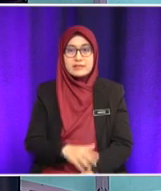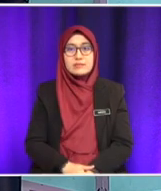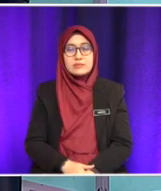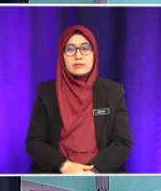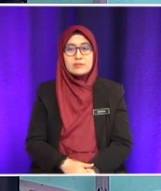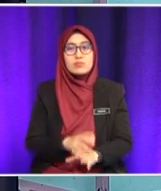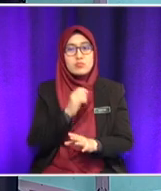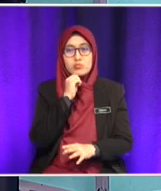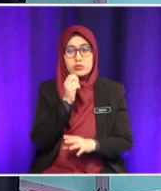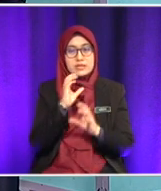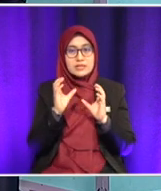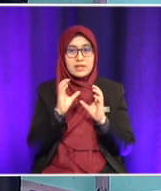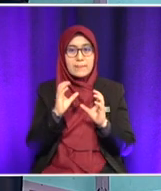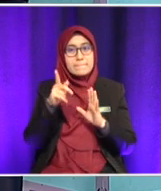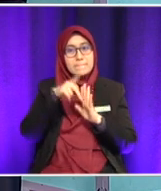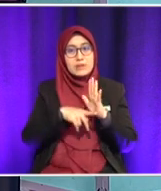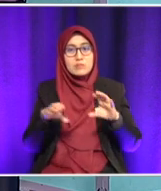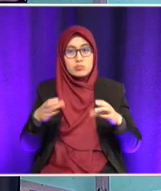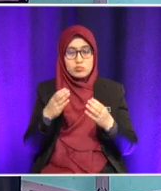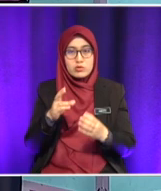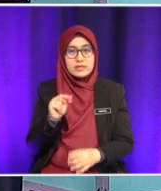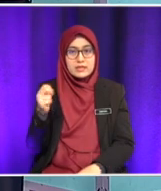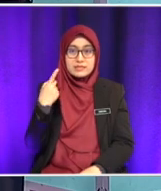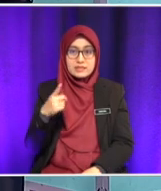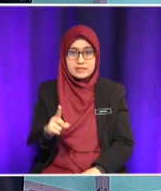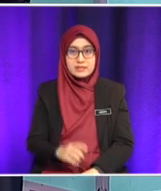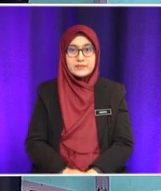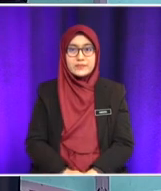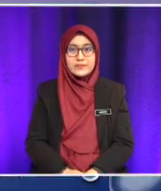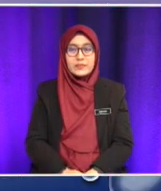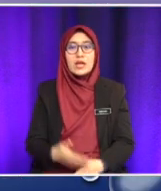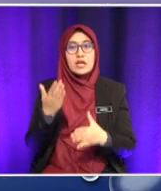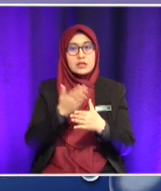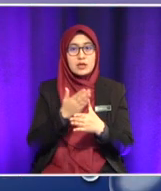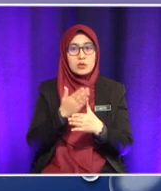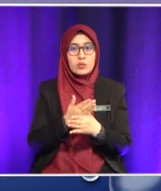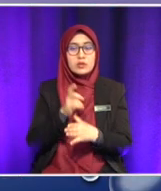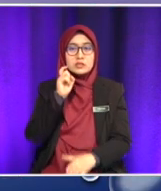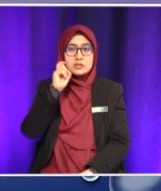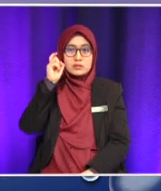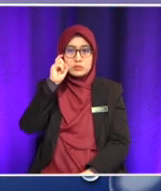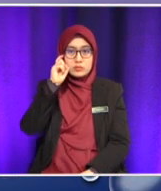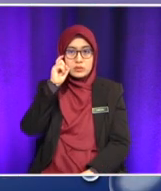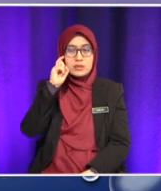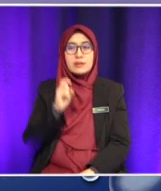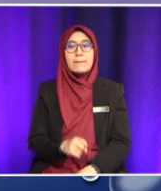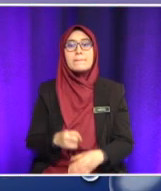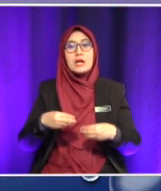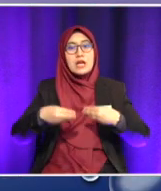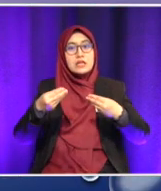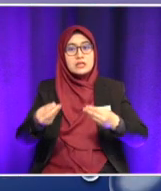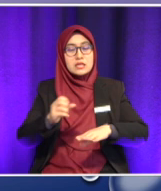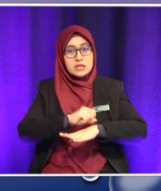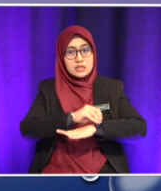gangguan seksual memberi kesan yang sangat mendalam kepada bangsa terutamanya dari segi